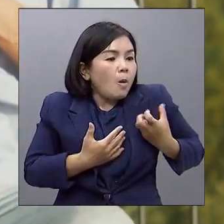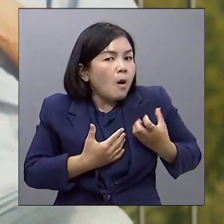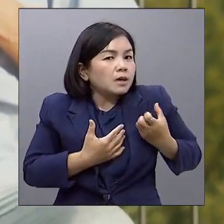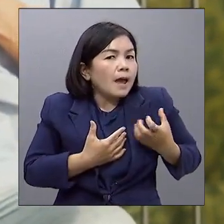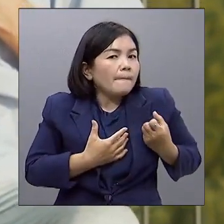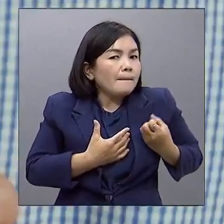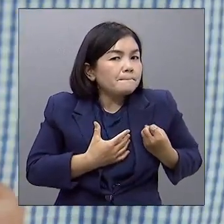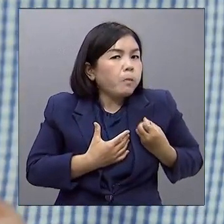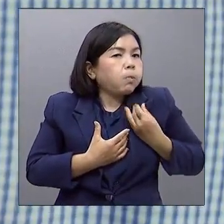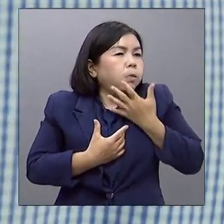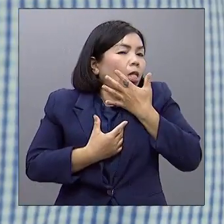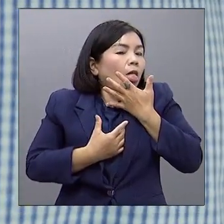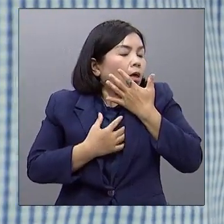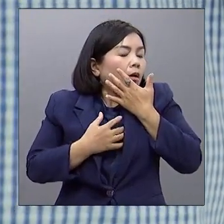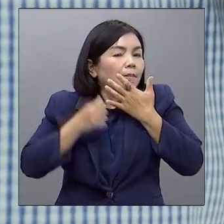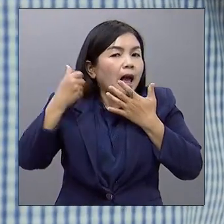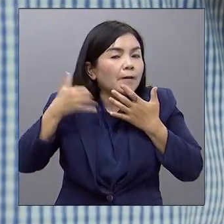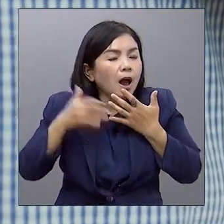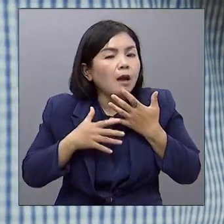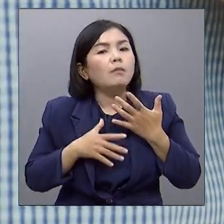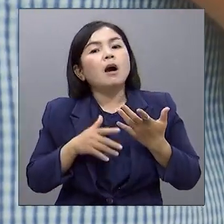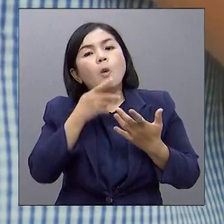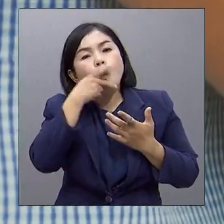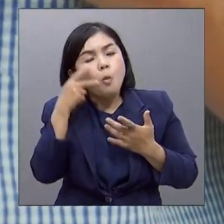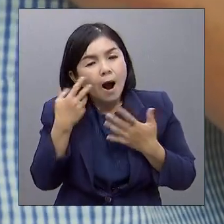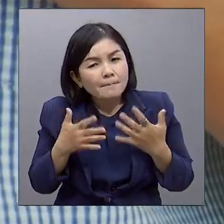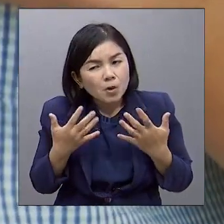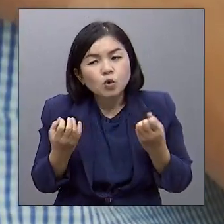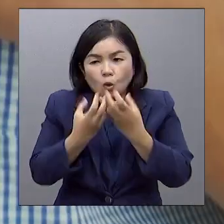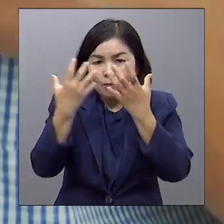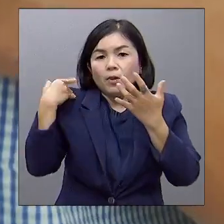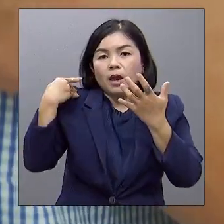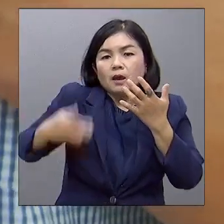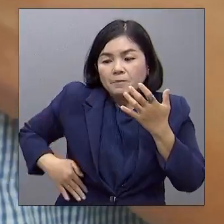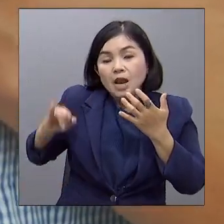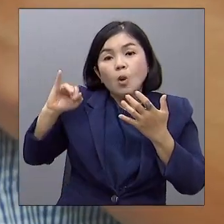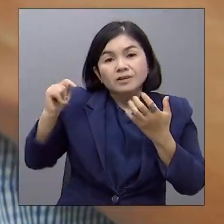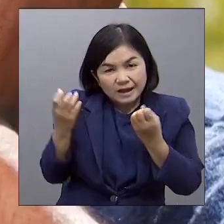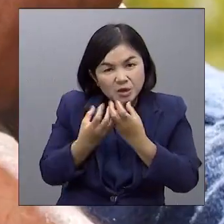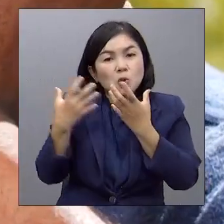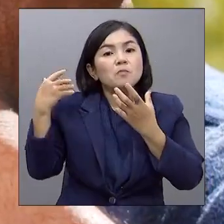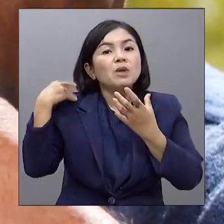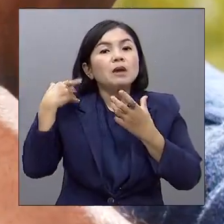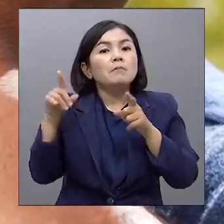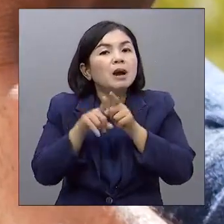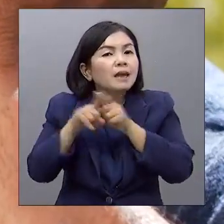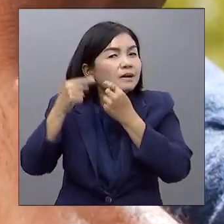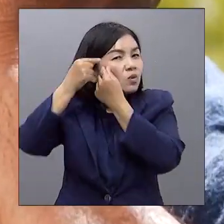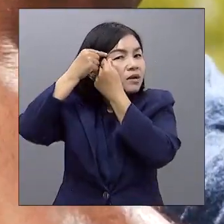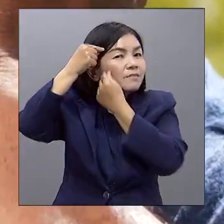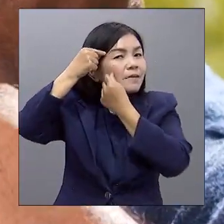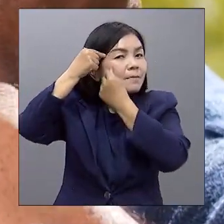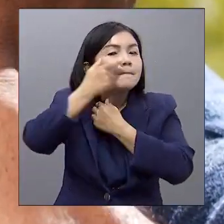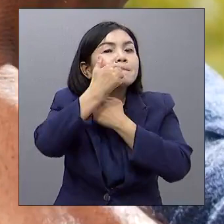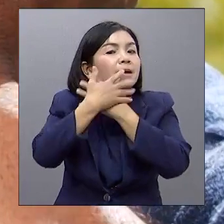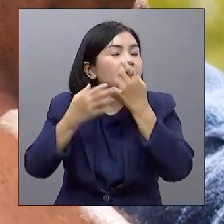ลวหรือว่าบางทีจะเป็นโรคไตโรคเบาหวานก็ได้ส่วนหลอดเลือดในสมองเนี่ยจริงๆแล้วในเรื่องของหลอดเลือดสมองแตกเนี่ยมันมีรายงานอยู่บ้